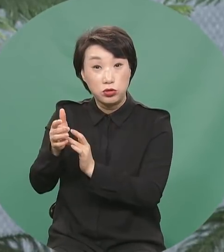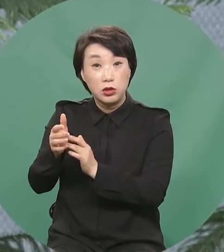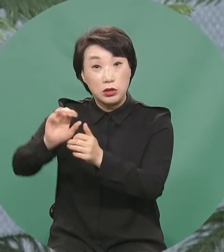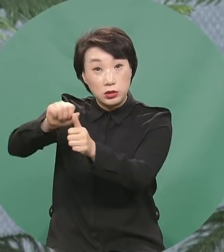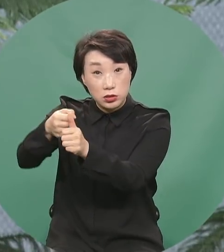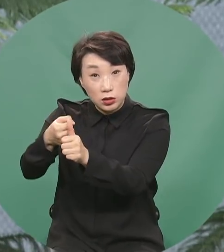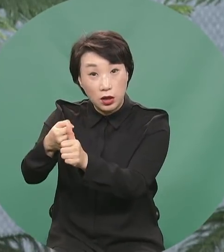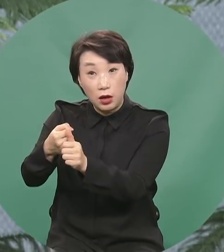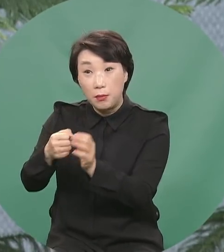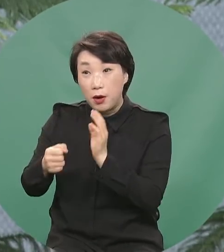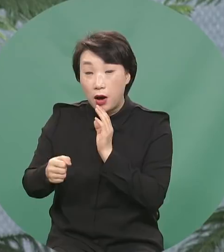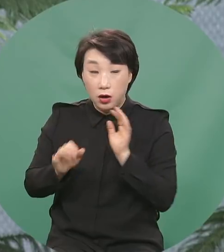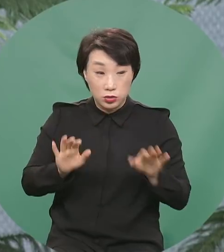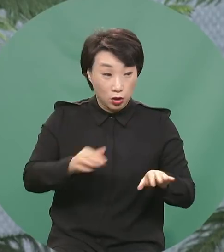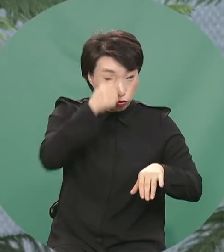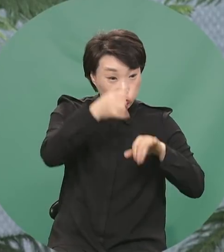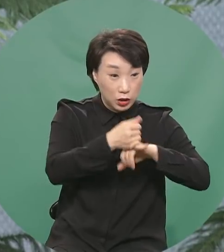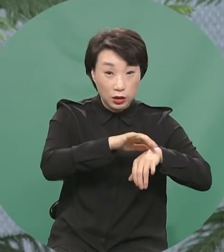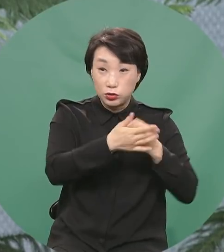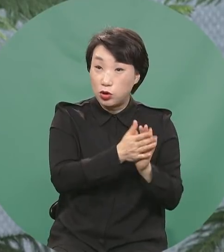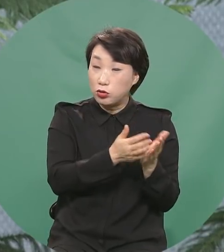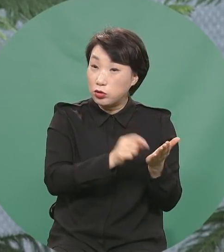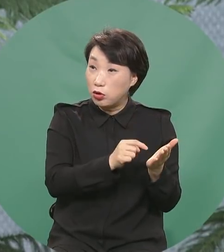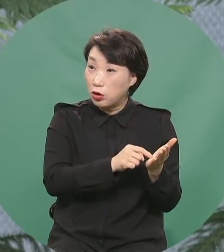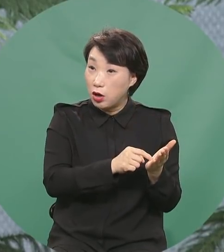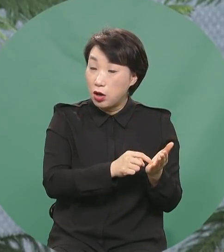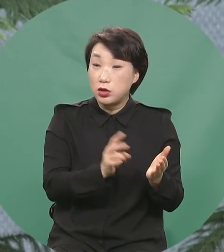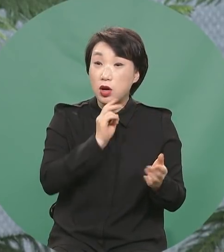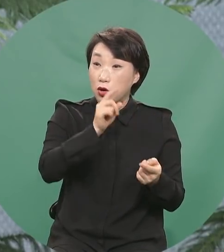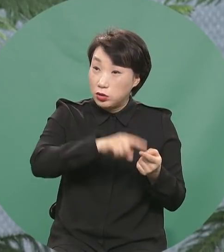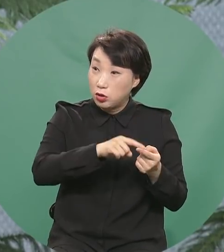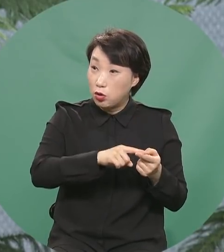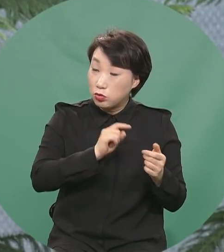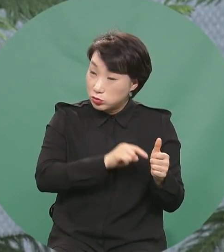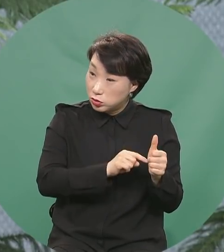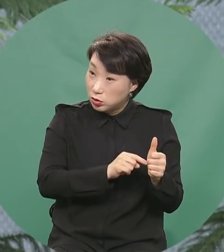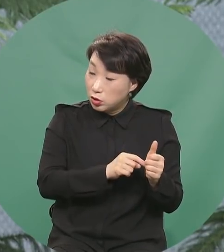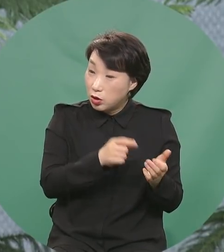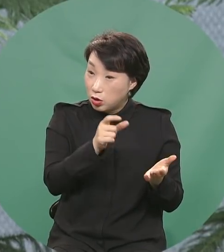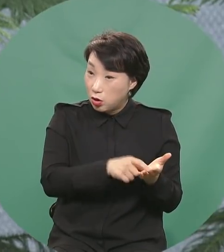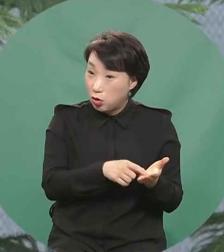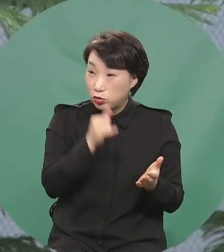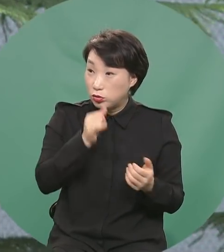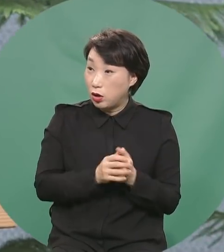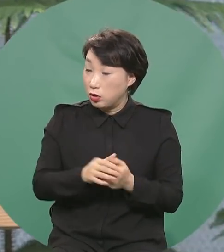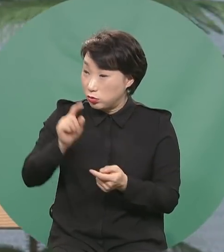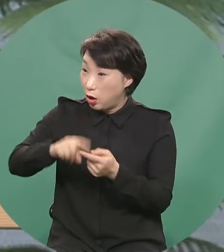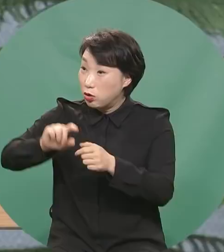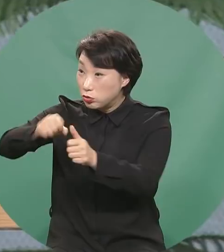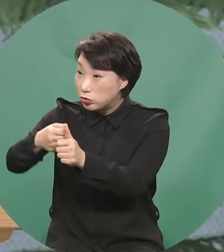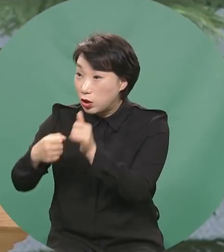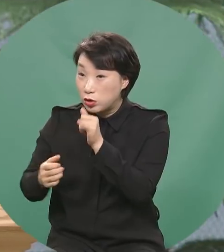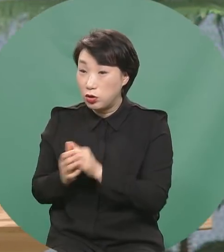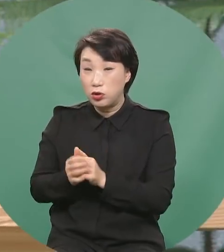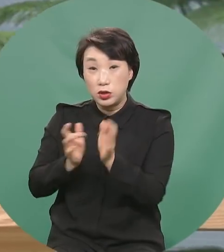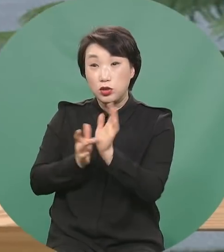징계받으시네, 구약성경 이사야 선지자 예언대로 징계받으시네,